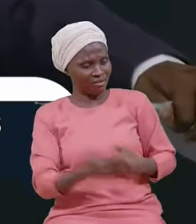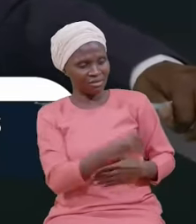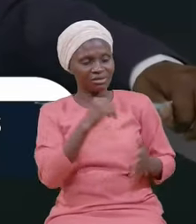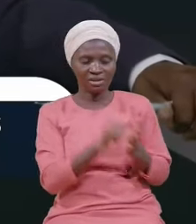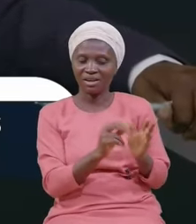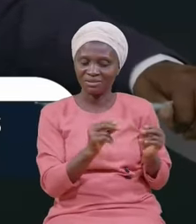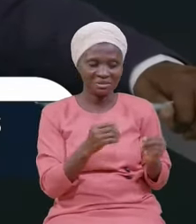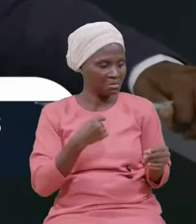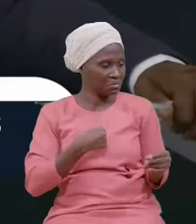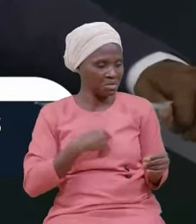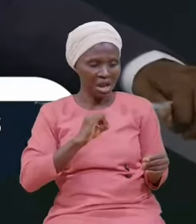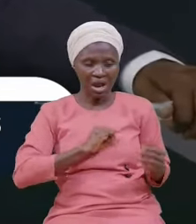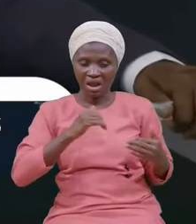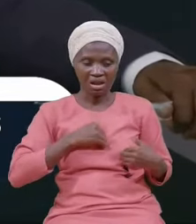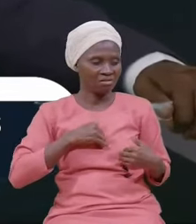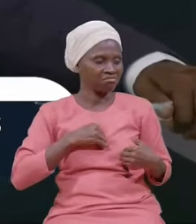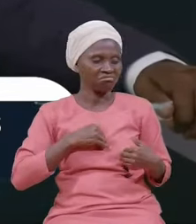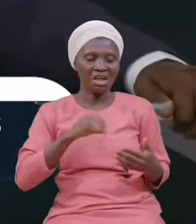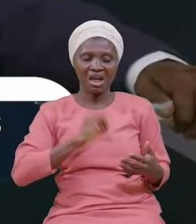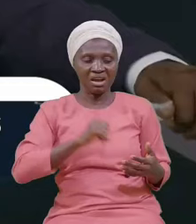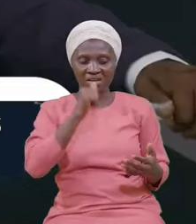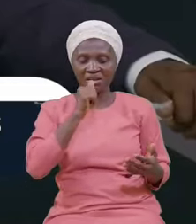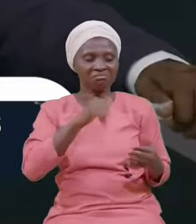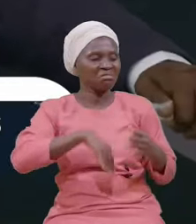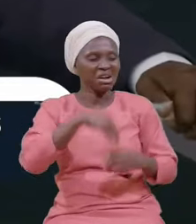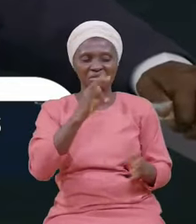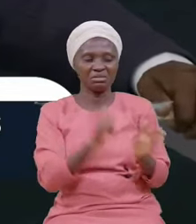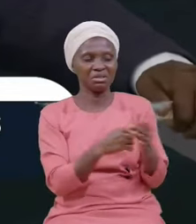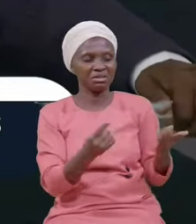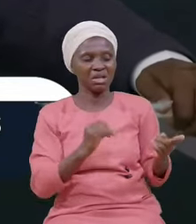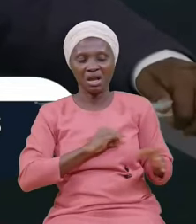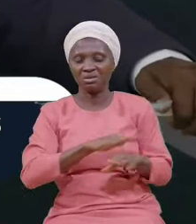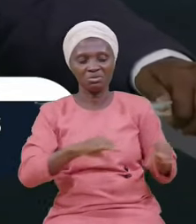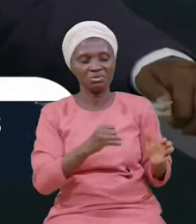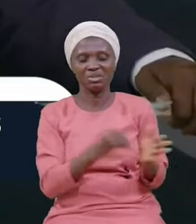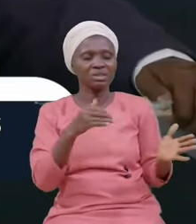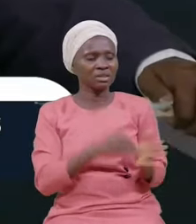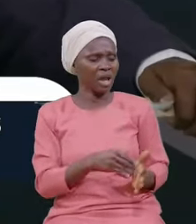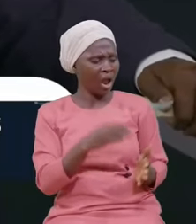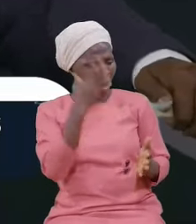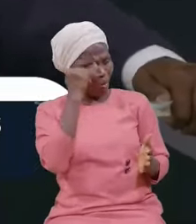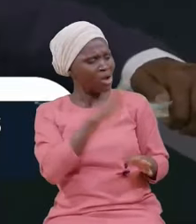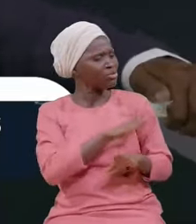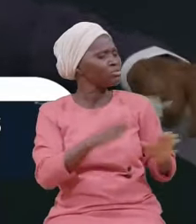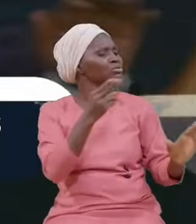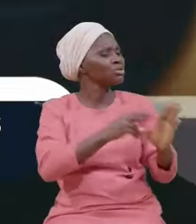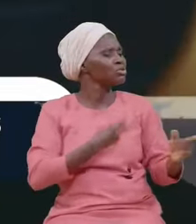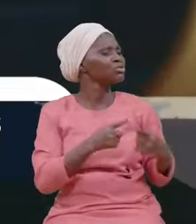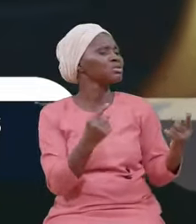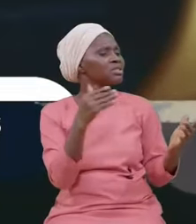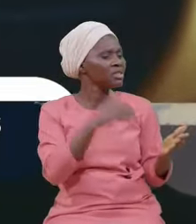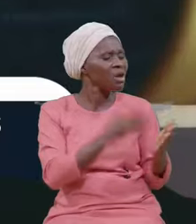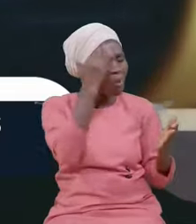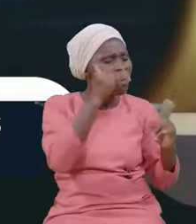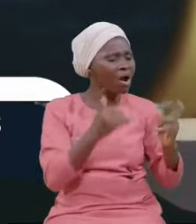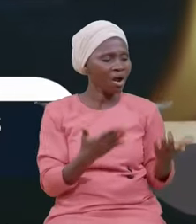diplômé de cette classe. Je ne veux plus faire ça. Pourquoi est-ce que tu ne le fais plus? Parce que je suis mort au péché. Et le péché est mort